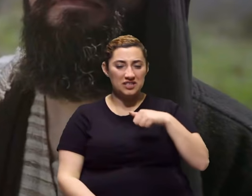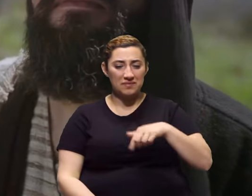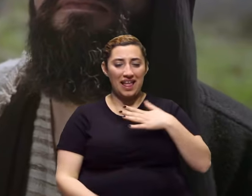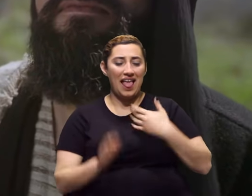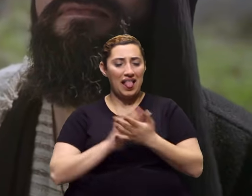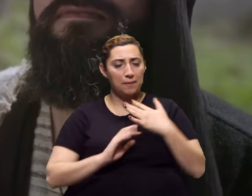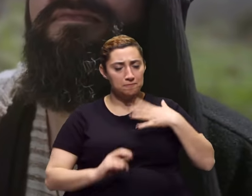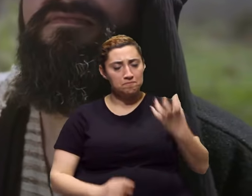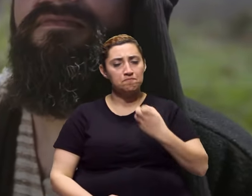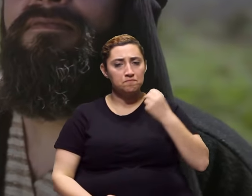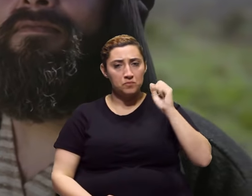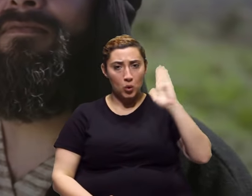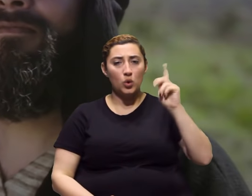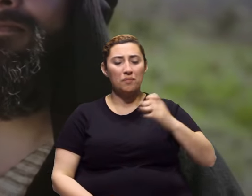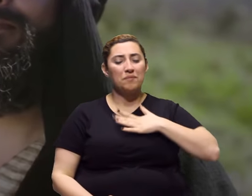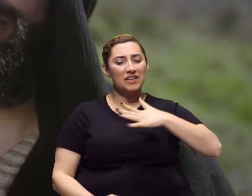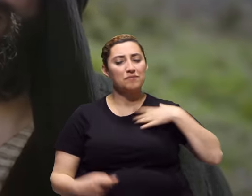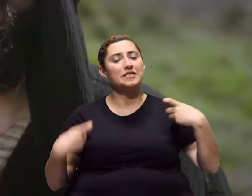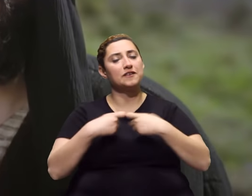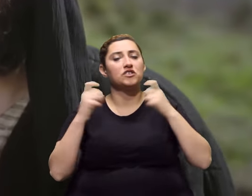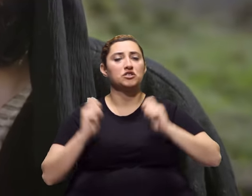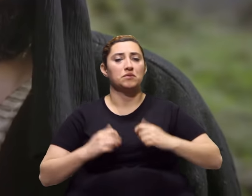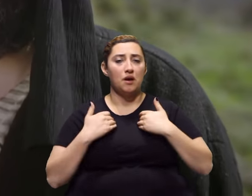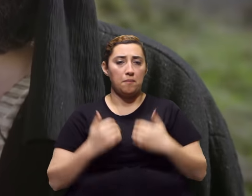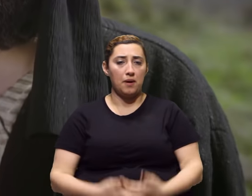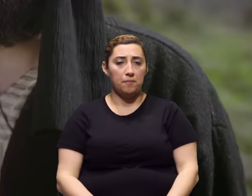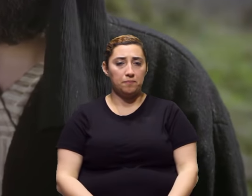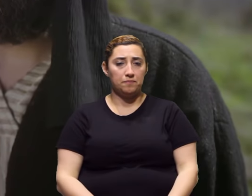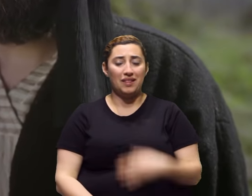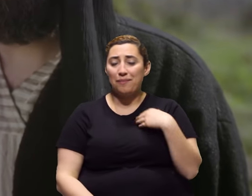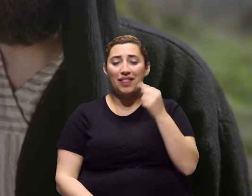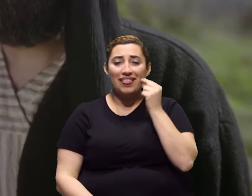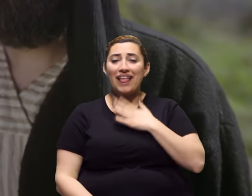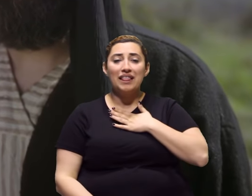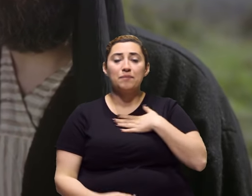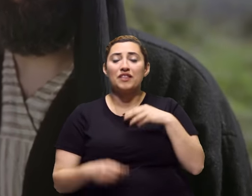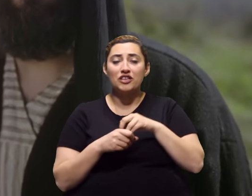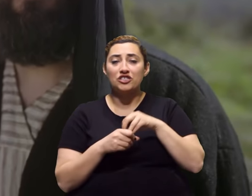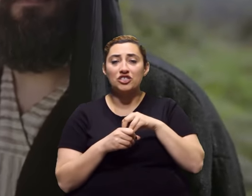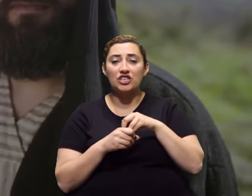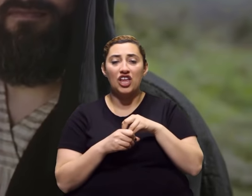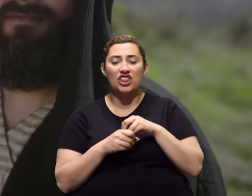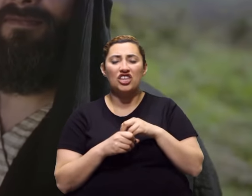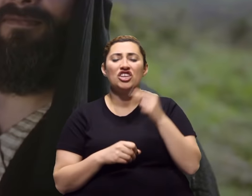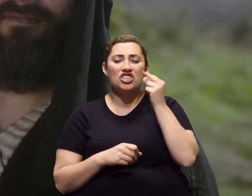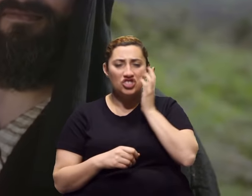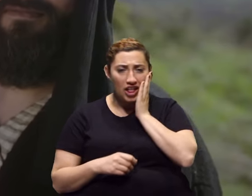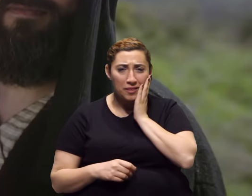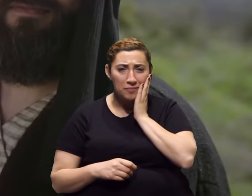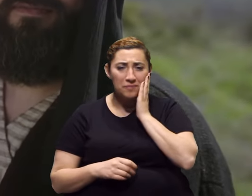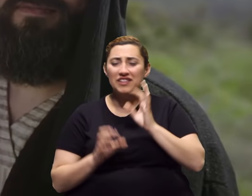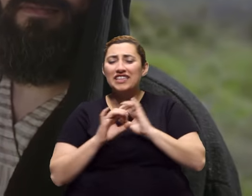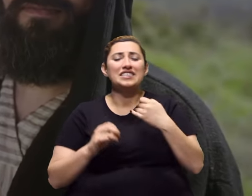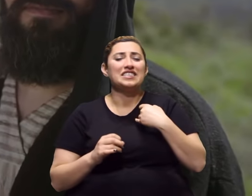geri, nefsile savaş eyleyem. Tenim dahi, canım dahi